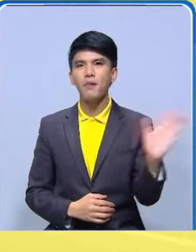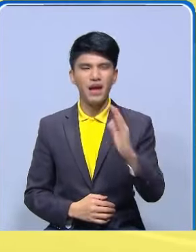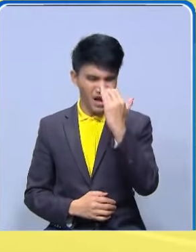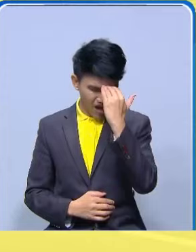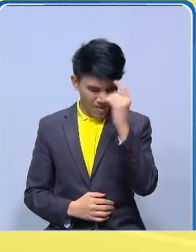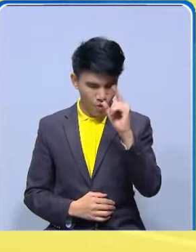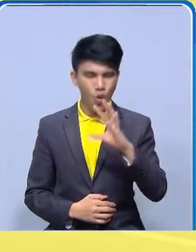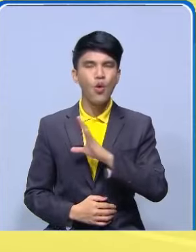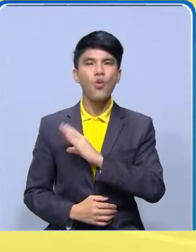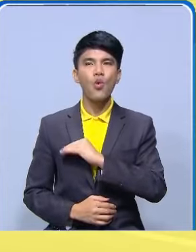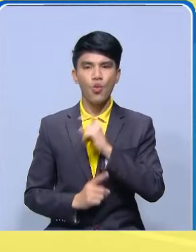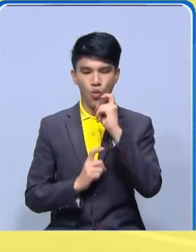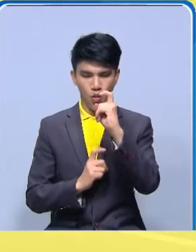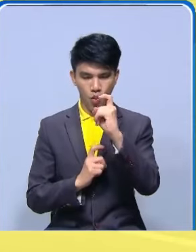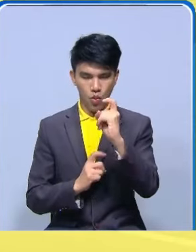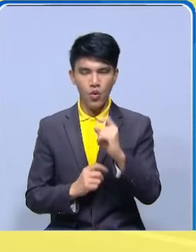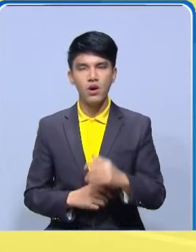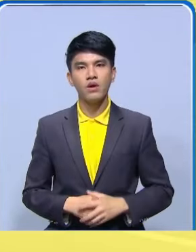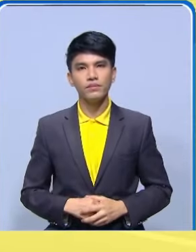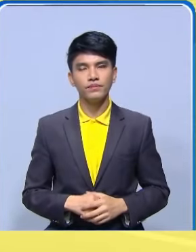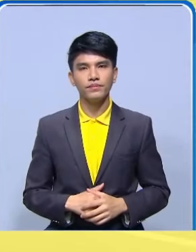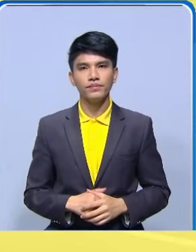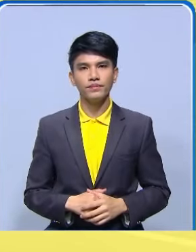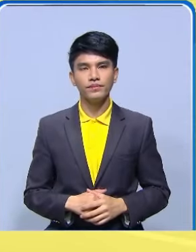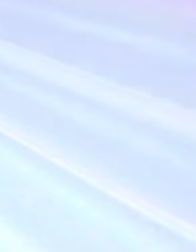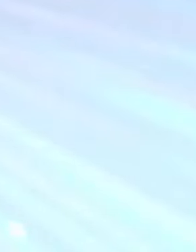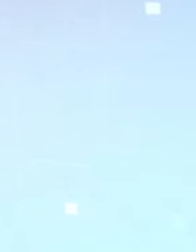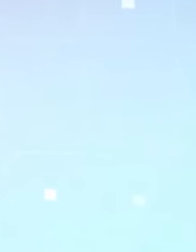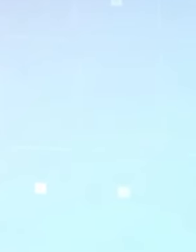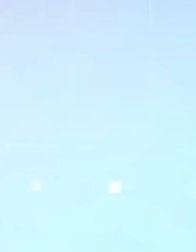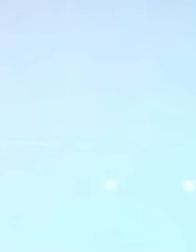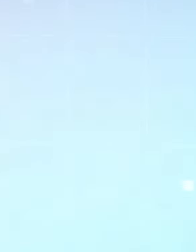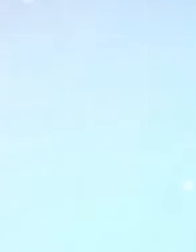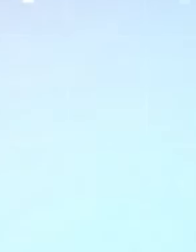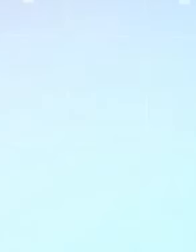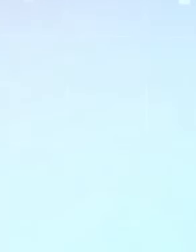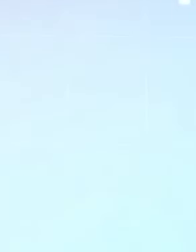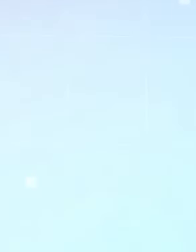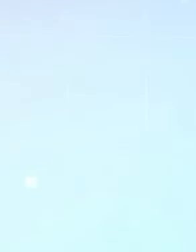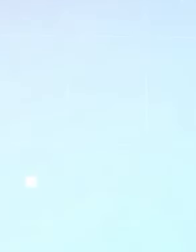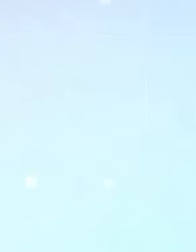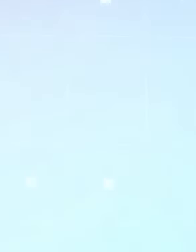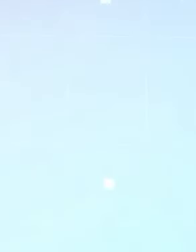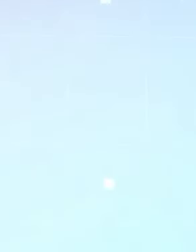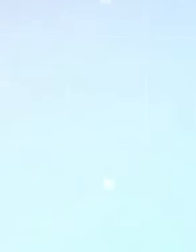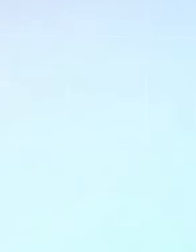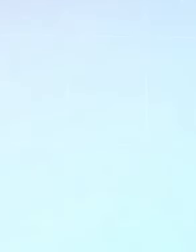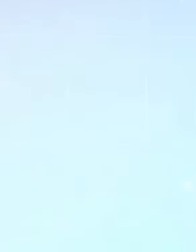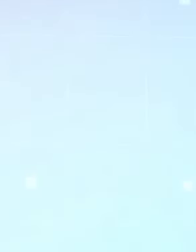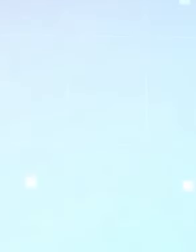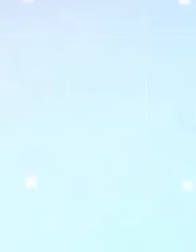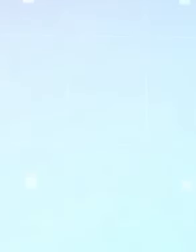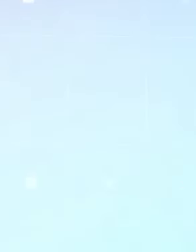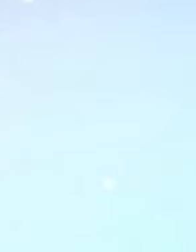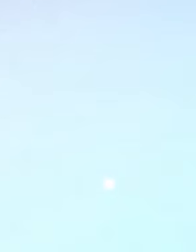ว่าจะเกิดอันตรายถูกดักทำร้ายซ้ำอีกครับค่ะ HDเพื่อคุณ